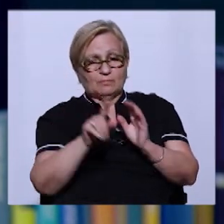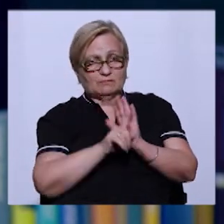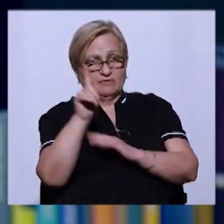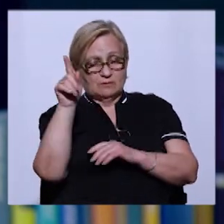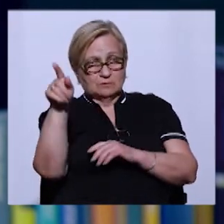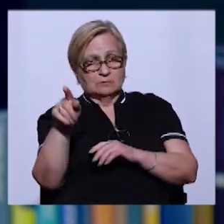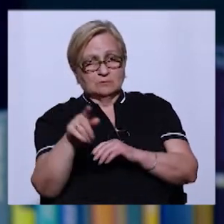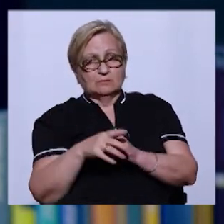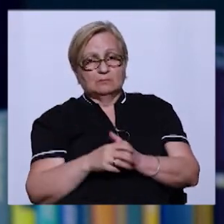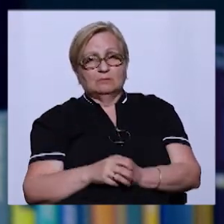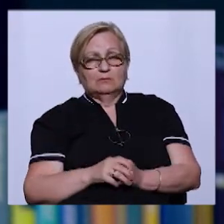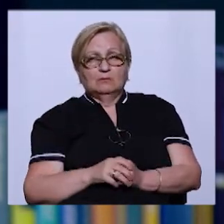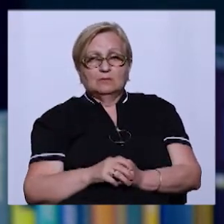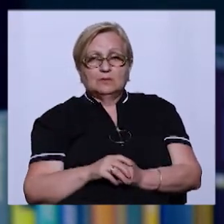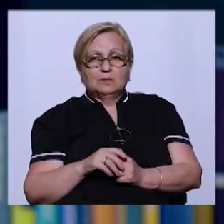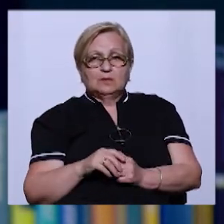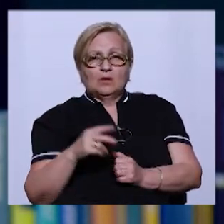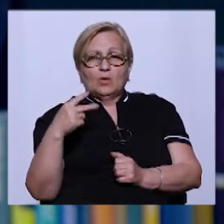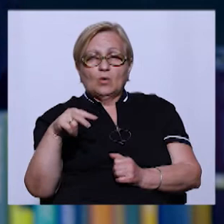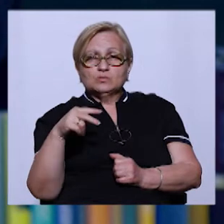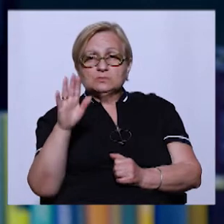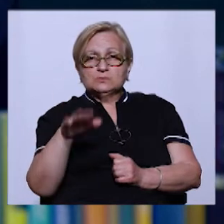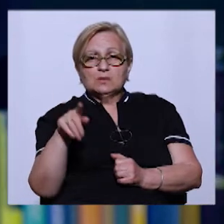მას ჰქონია 20.